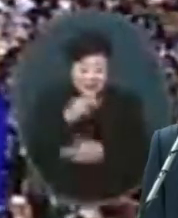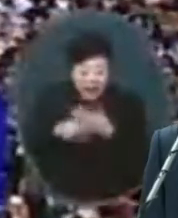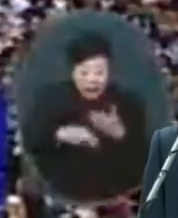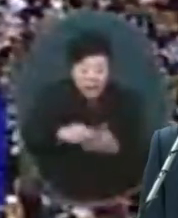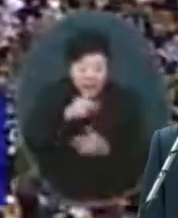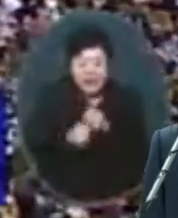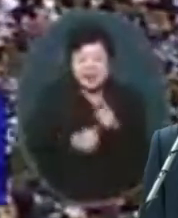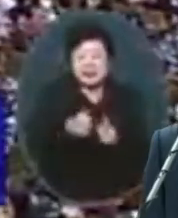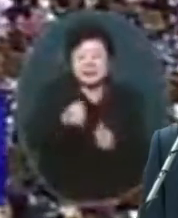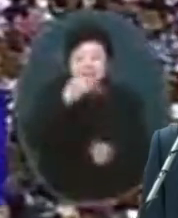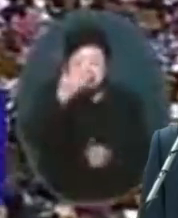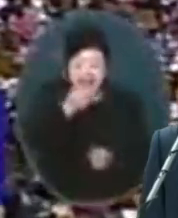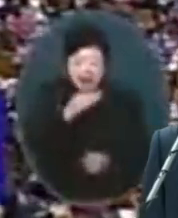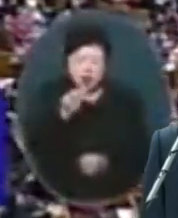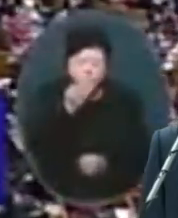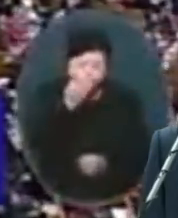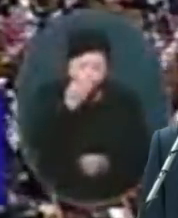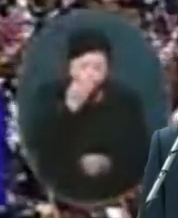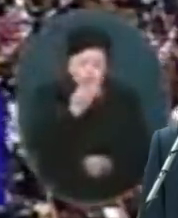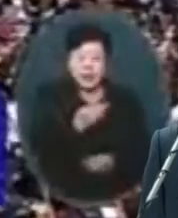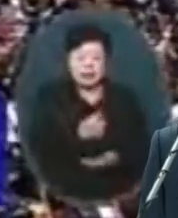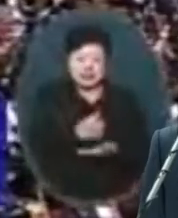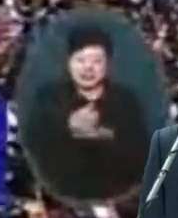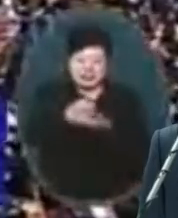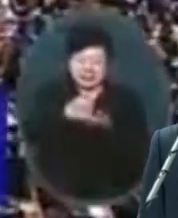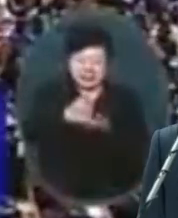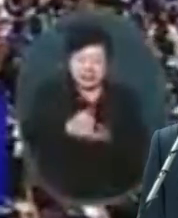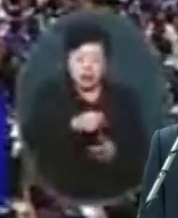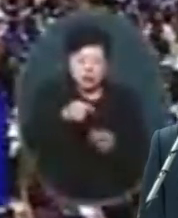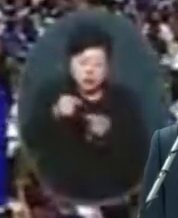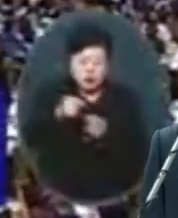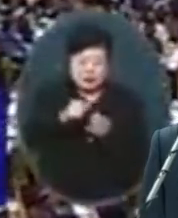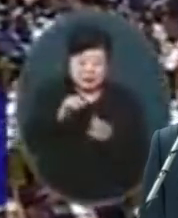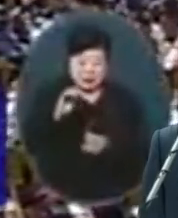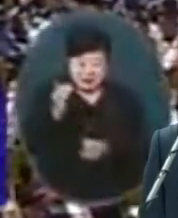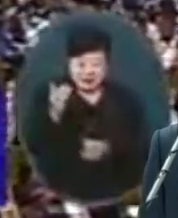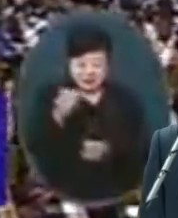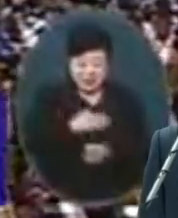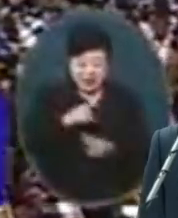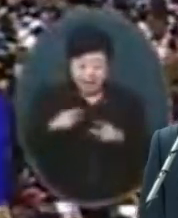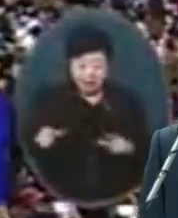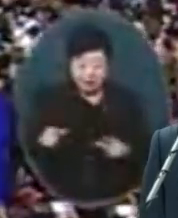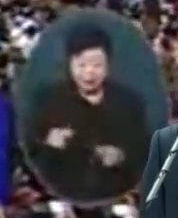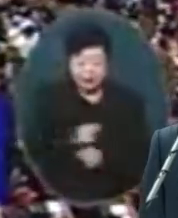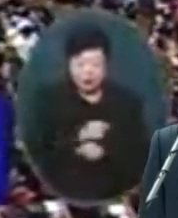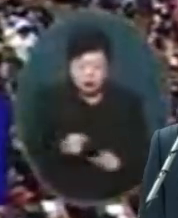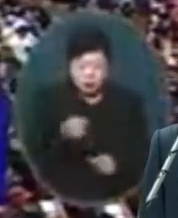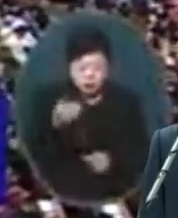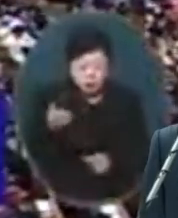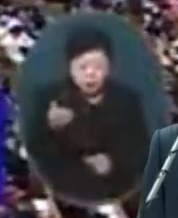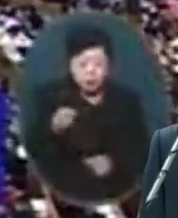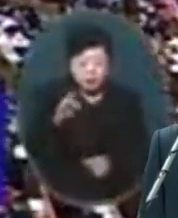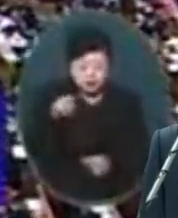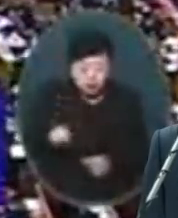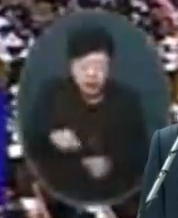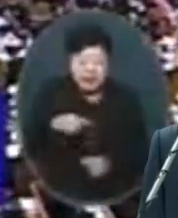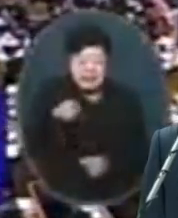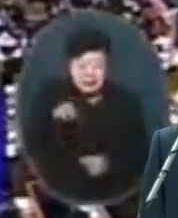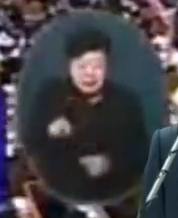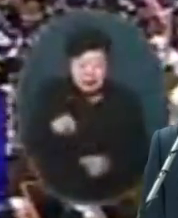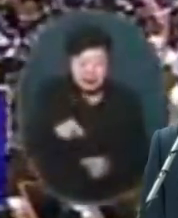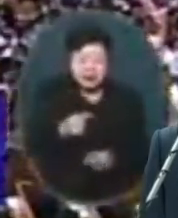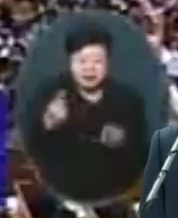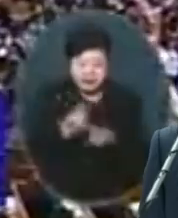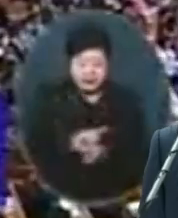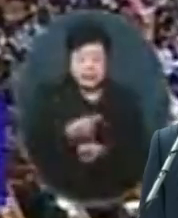야훼 내 하나님이요 이스라엘의 거룩한이요 내 구원자이심이라. 내가 애굽을 너희 속량물로 구스와